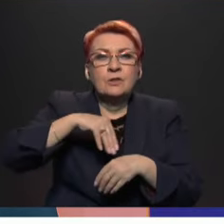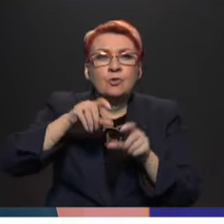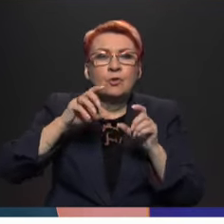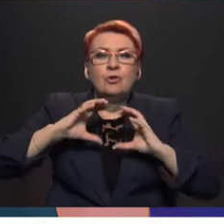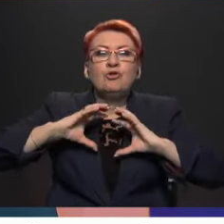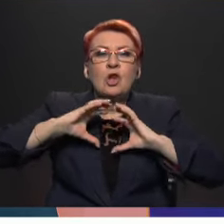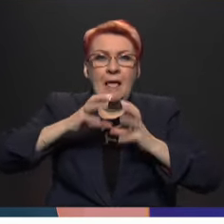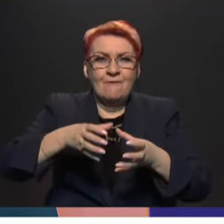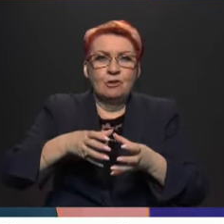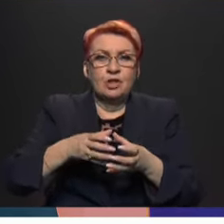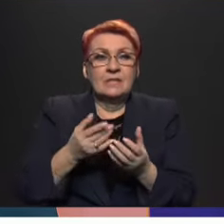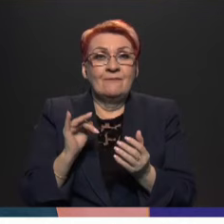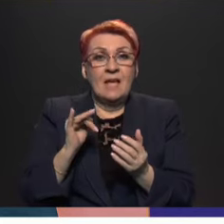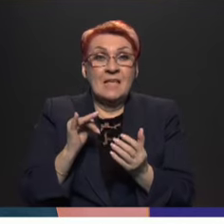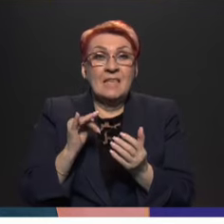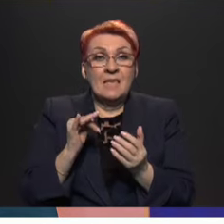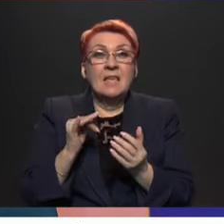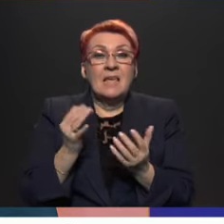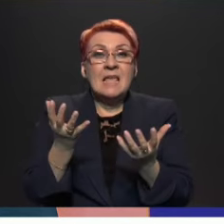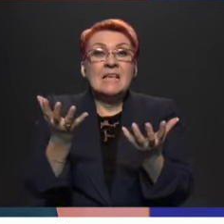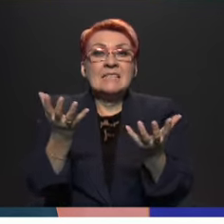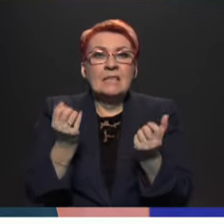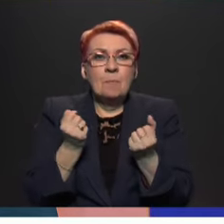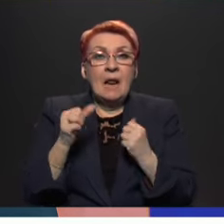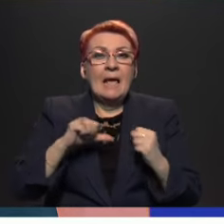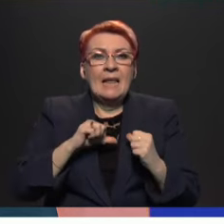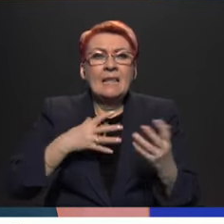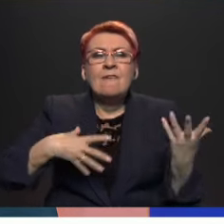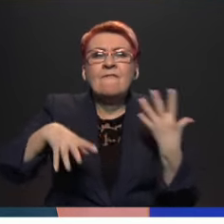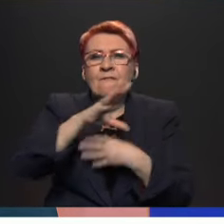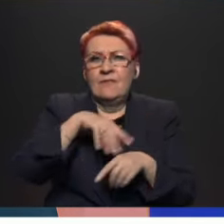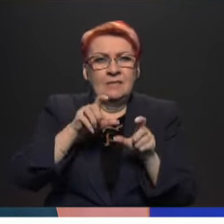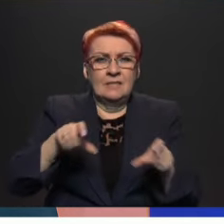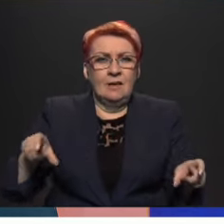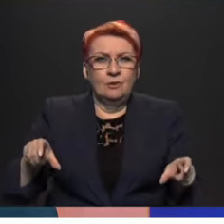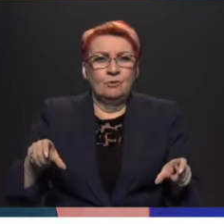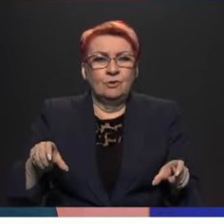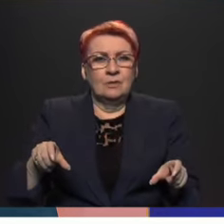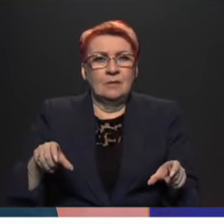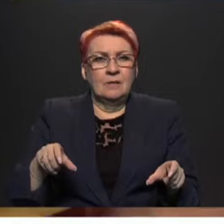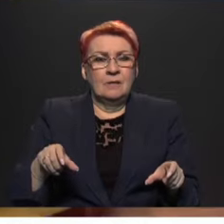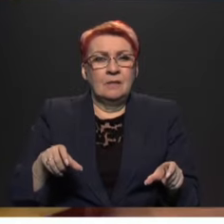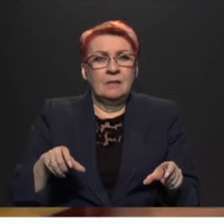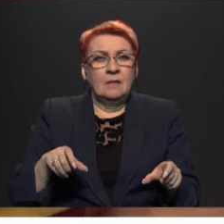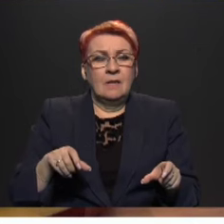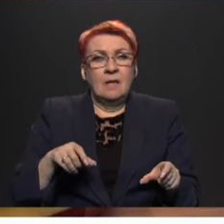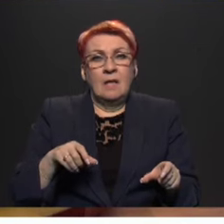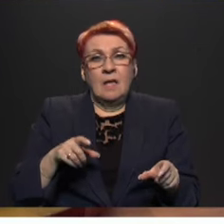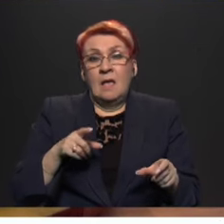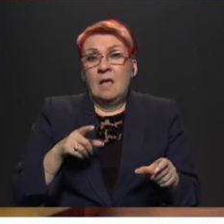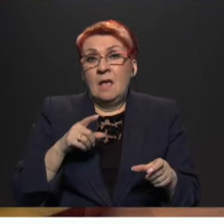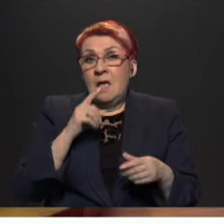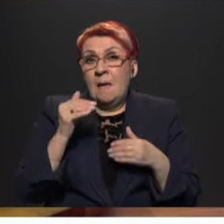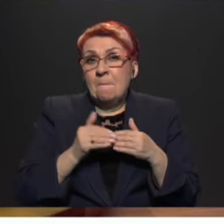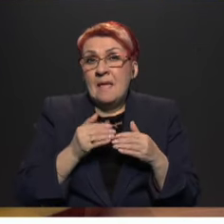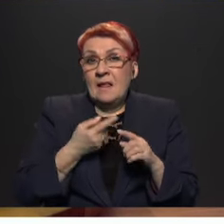грехи человечества. И вот пред лицом вот этой жертвы всегда сравниваешь свои